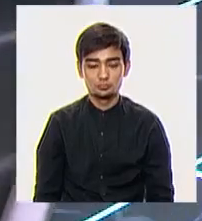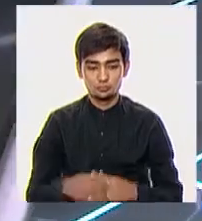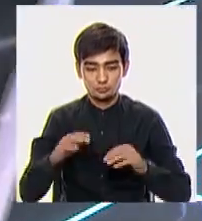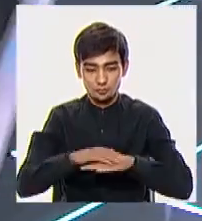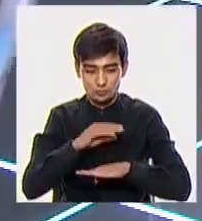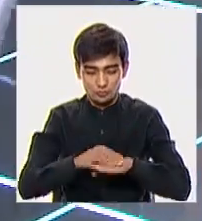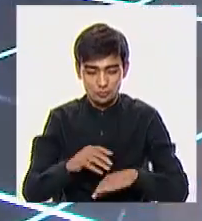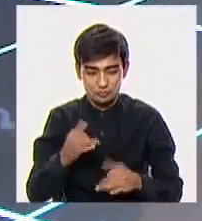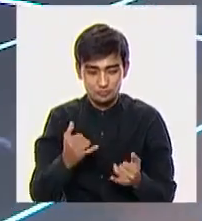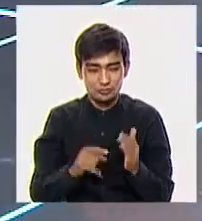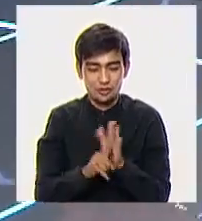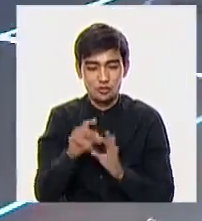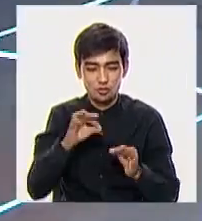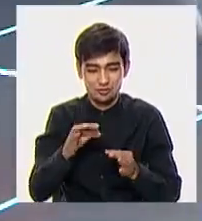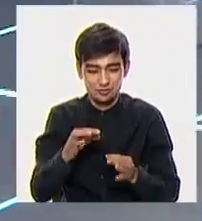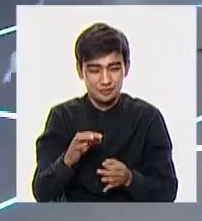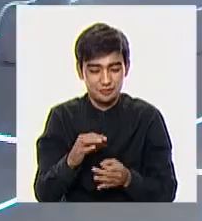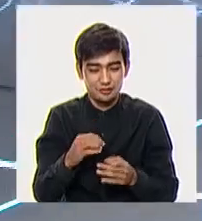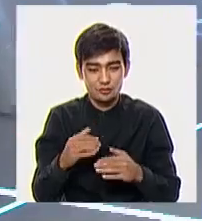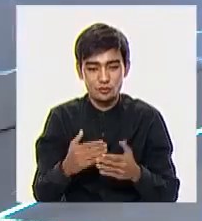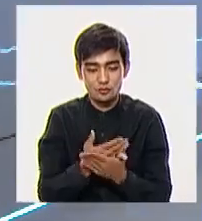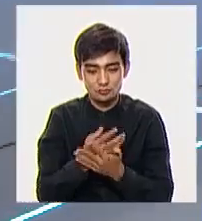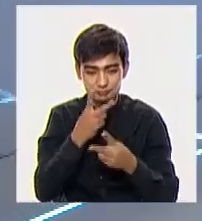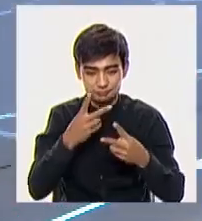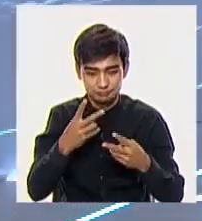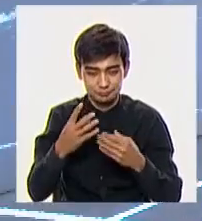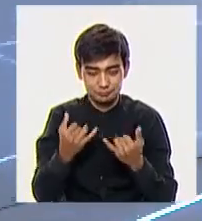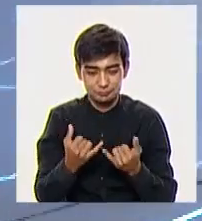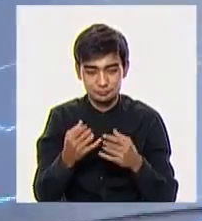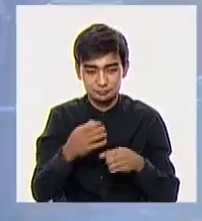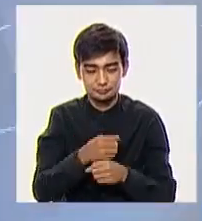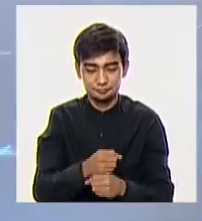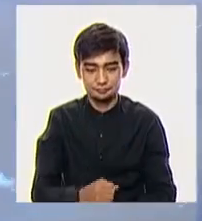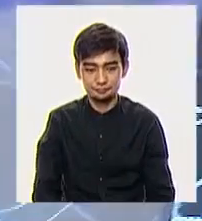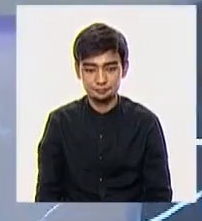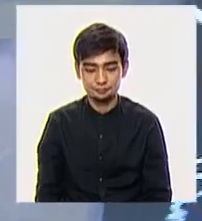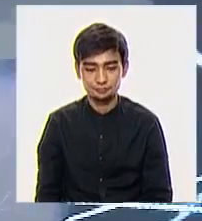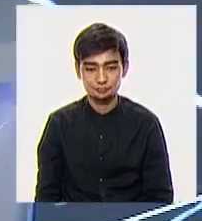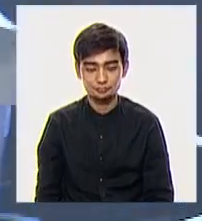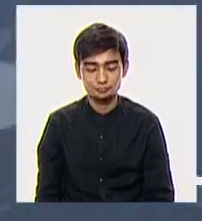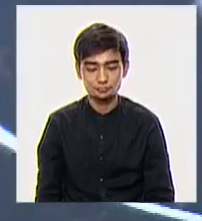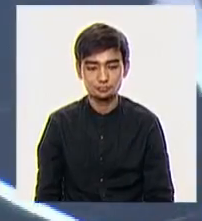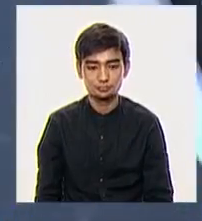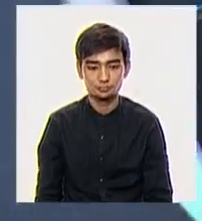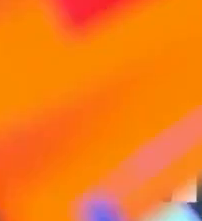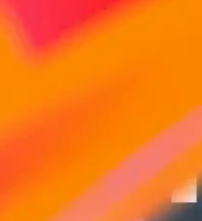Ассаламу алейкум, апта ортасындағы жаңалықтар легімен таныс болыңыздар, алдымен аңдатпа.